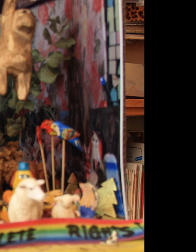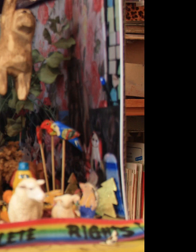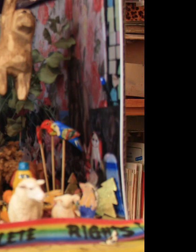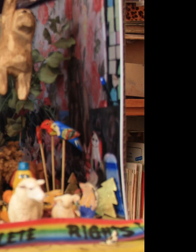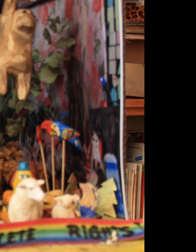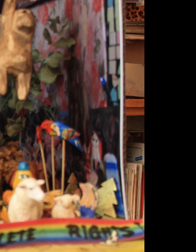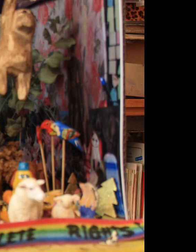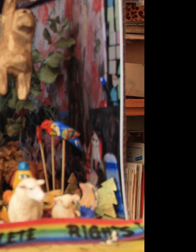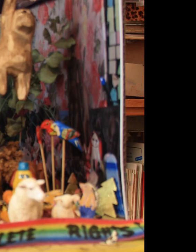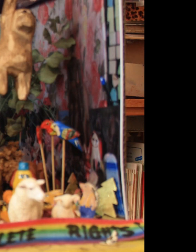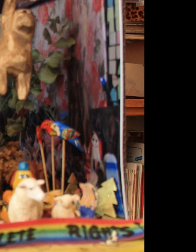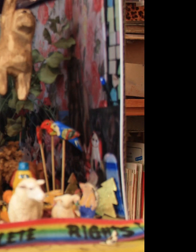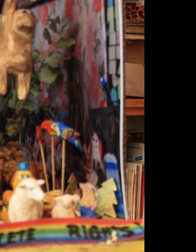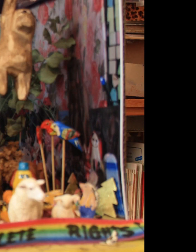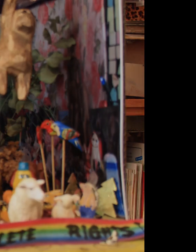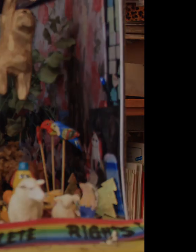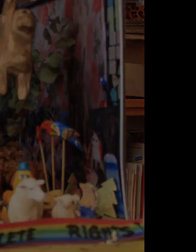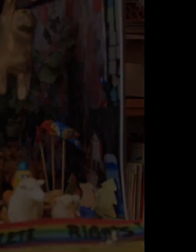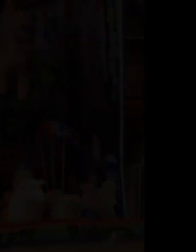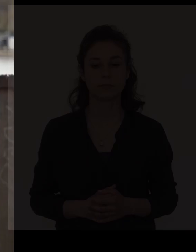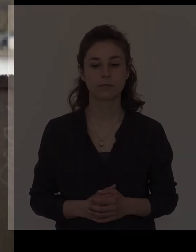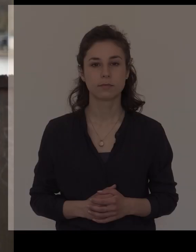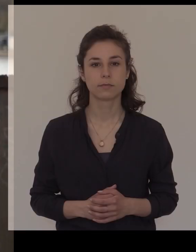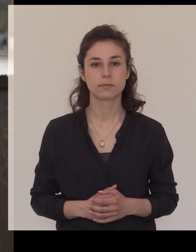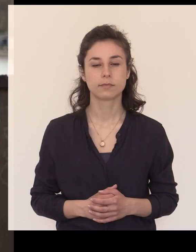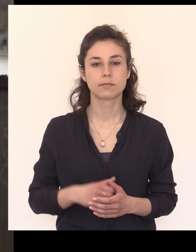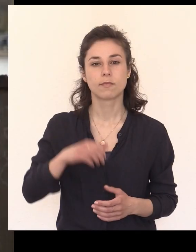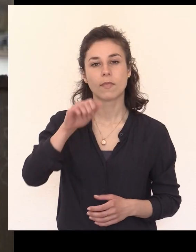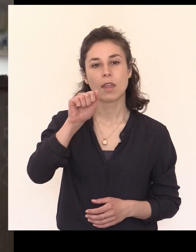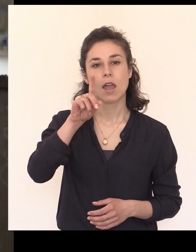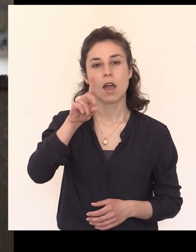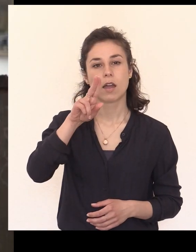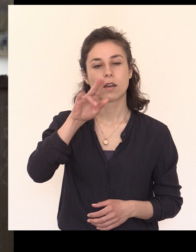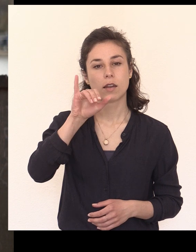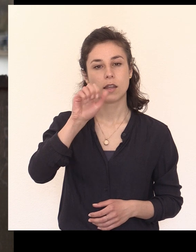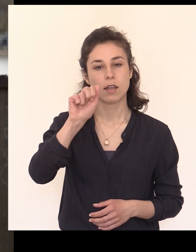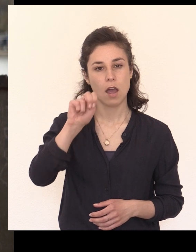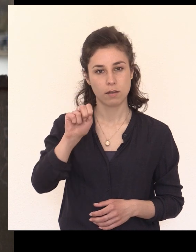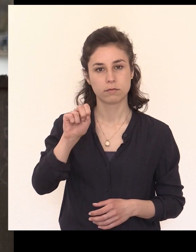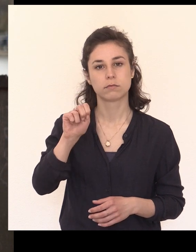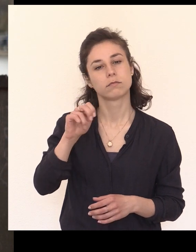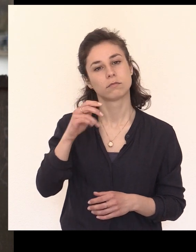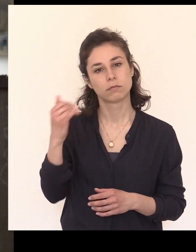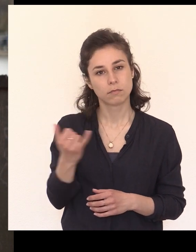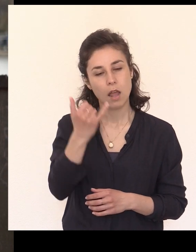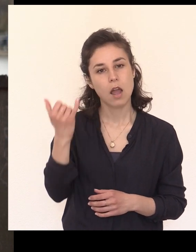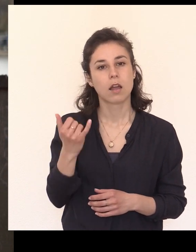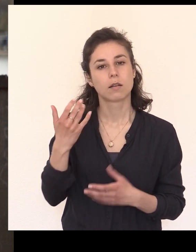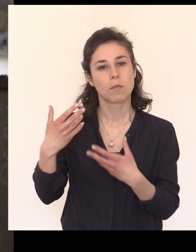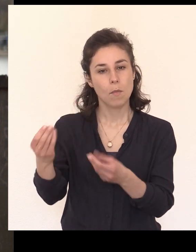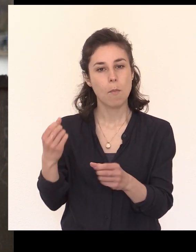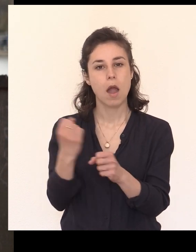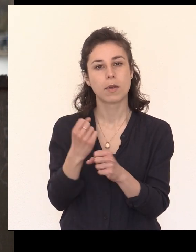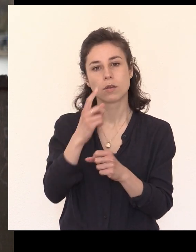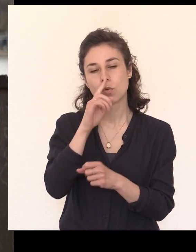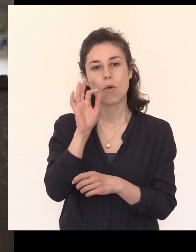complete rights. Wir kämpfen für vollständige Rechte. Adrian bekam jahrelang vom Jobcenter nur Jobs in Werkstätten